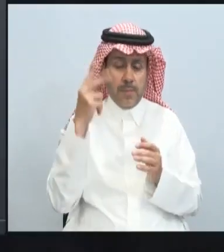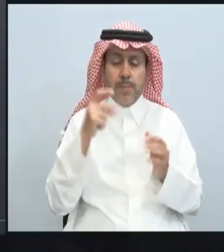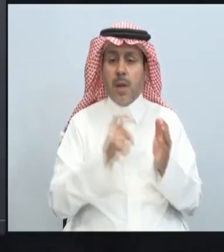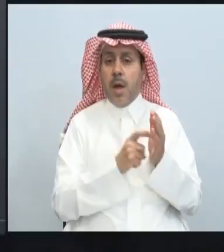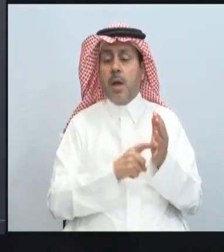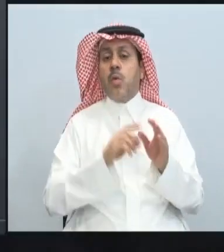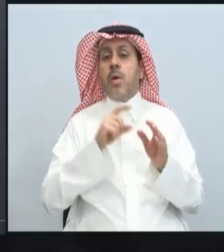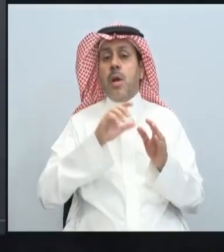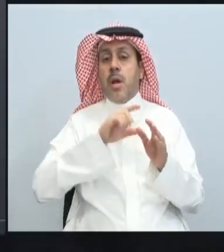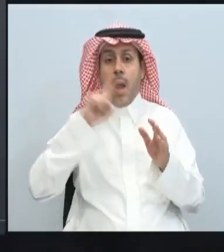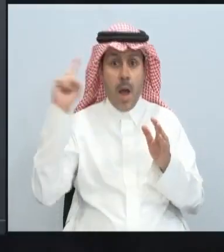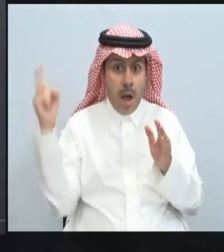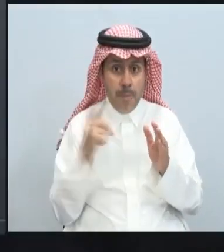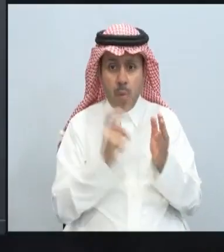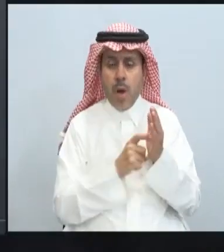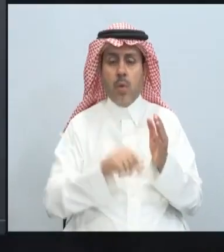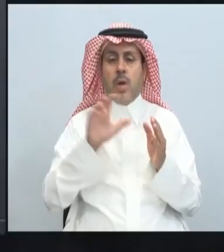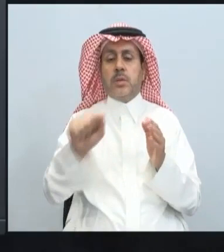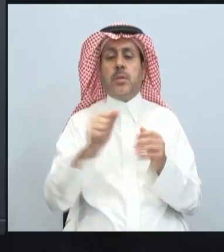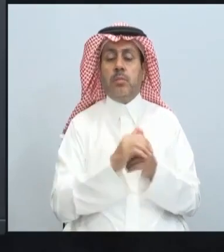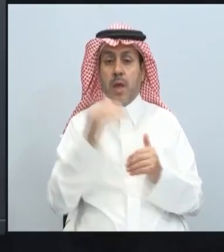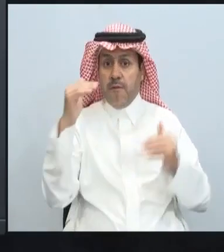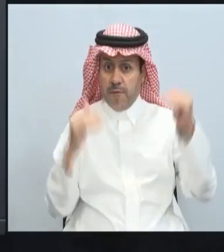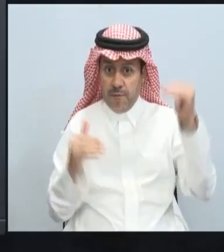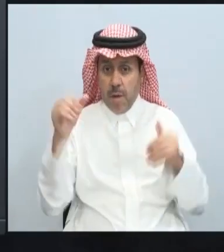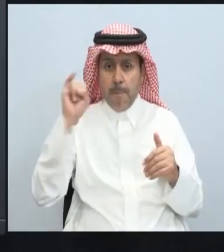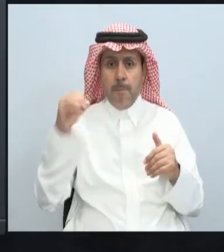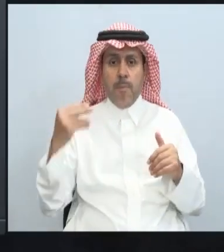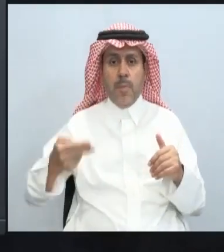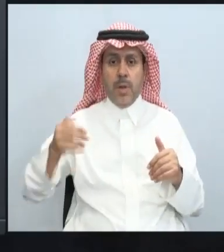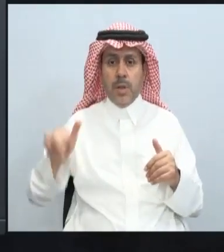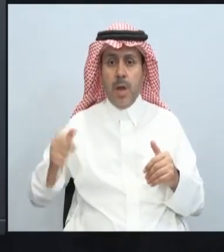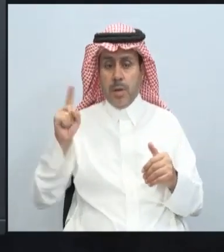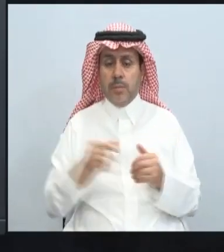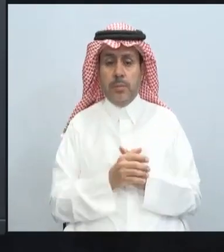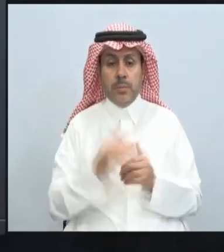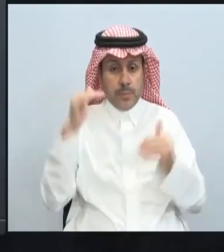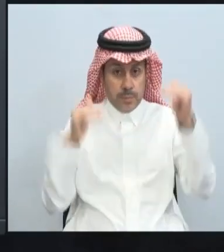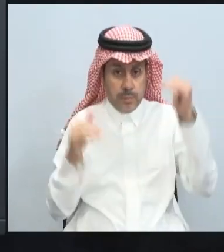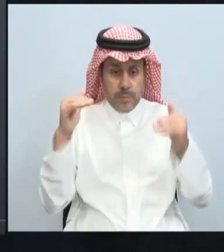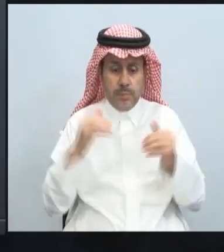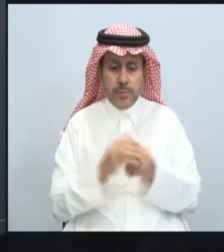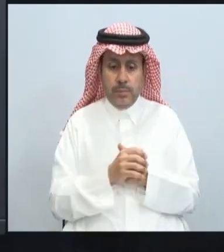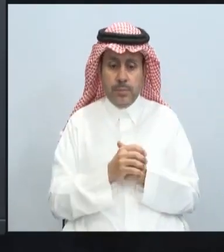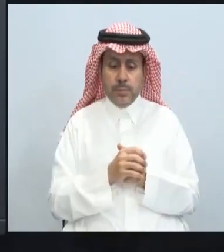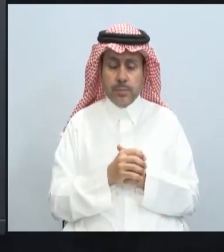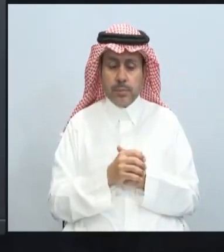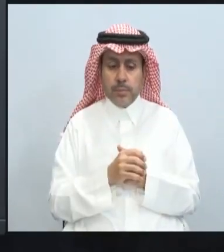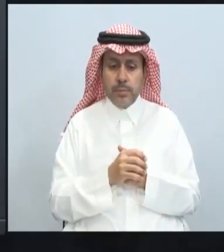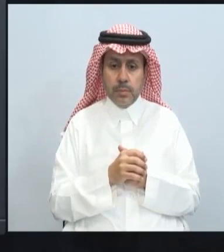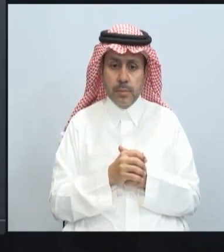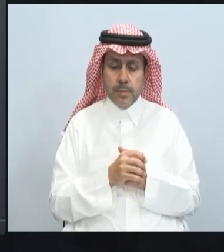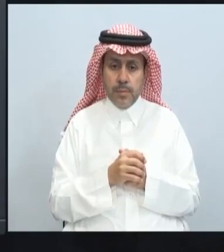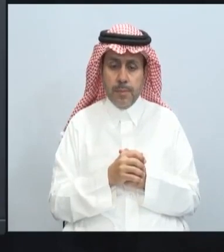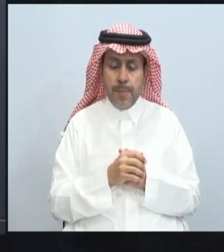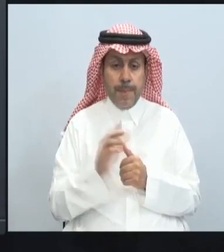وقانون خاص ما هو معيار التفرقه كيف نفرق بين ما هو القانون العام وما هو القانون الخاص